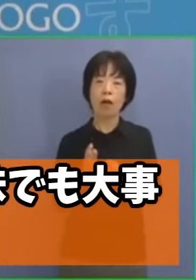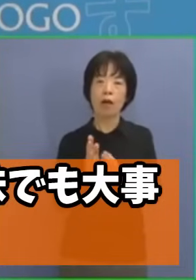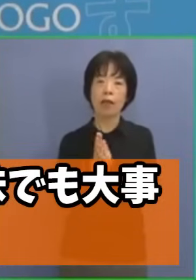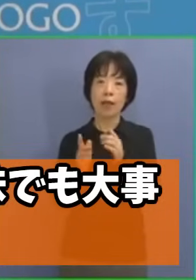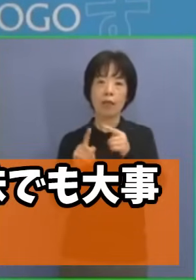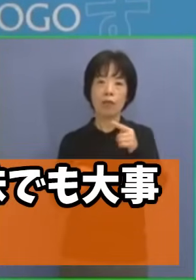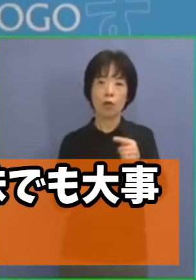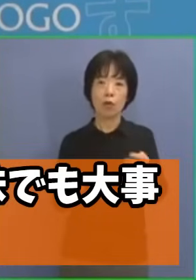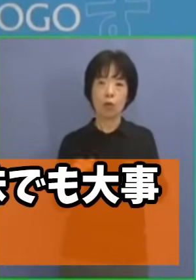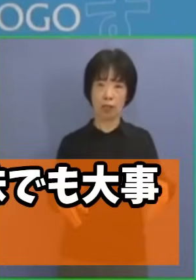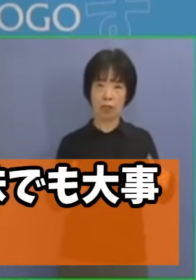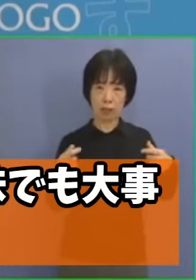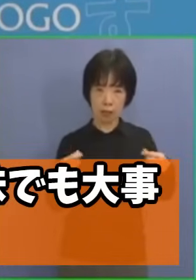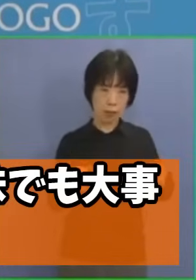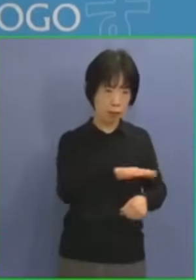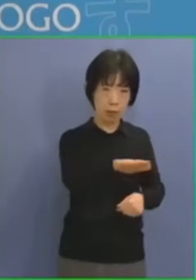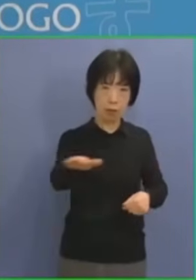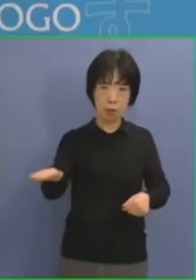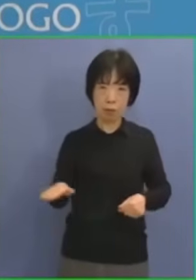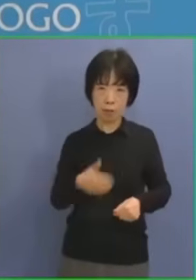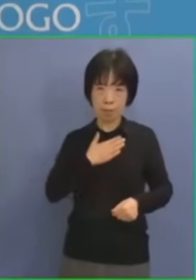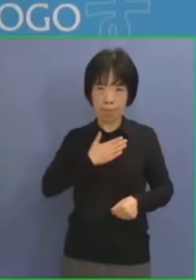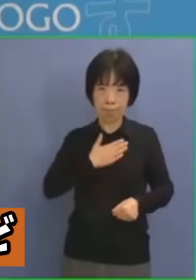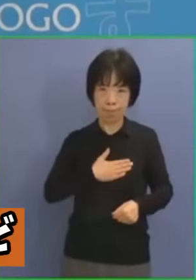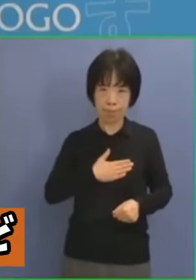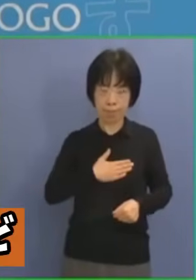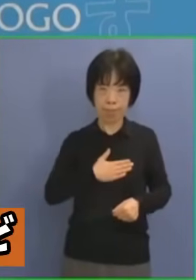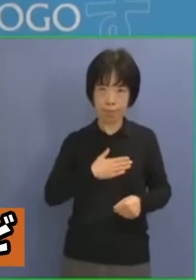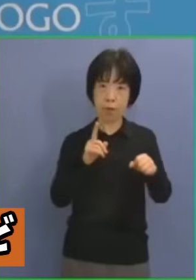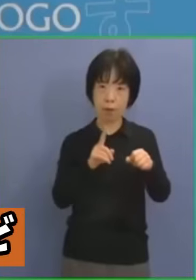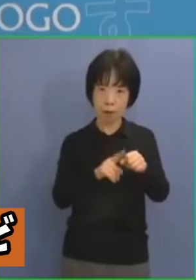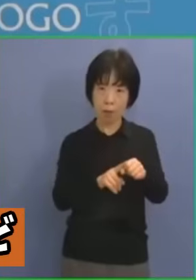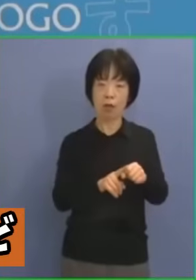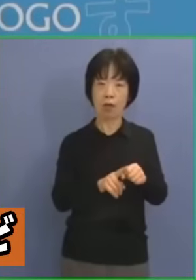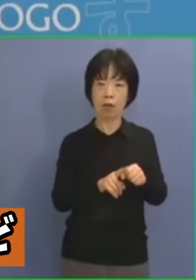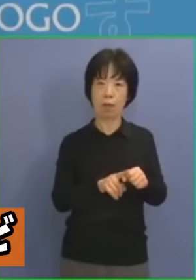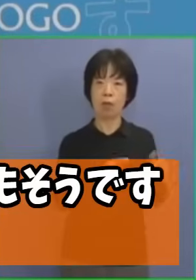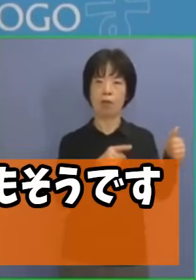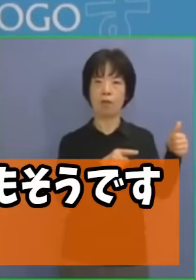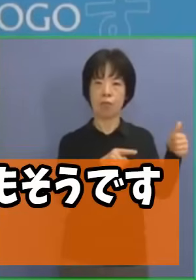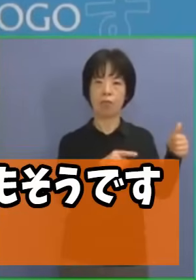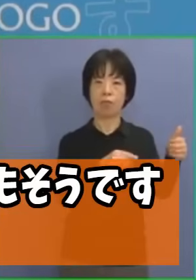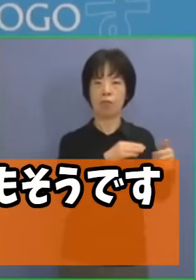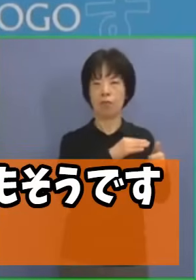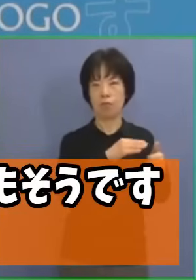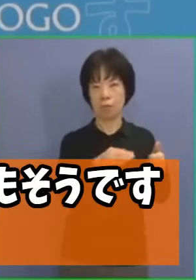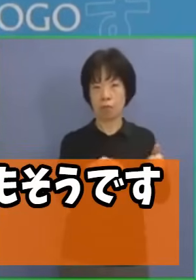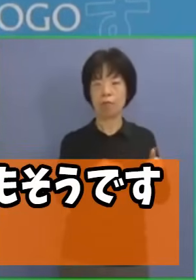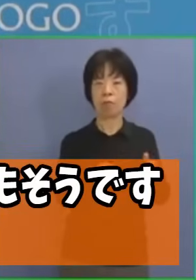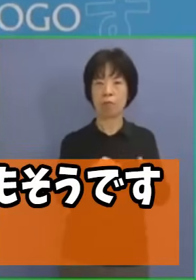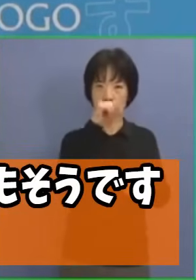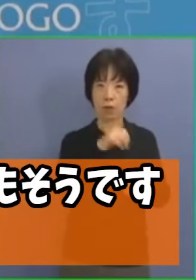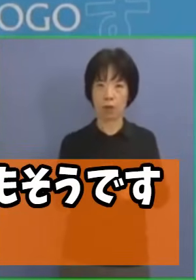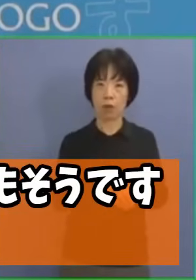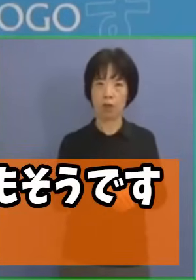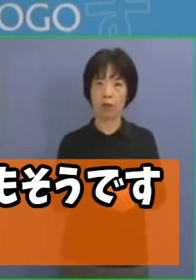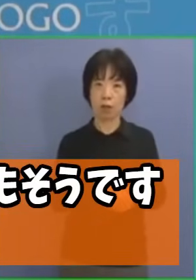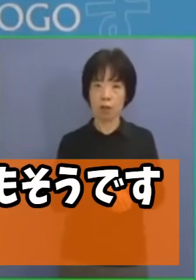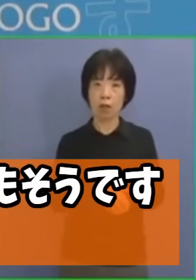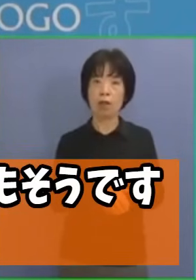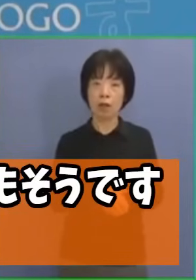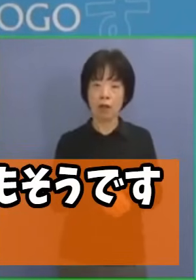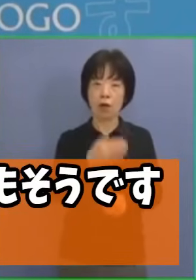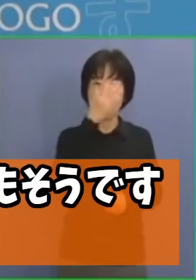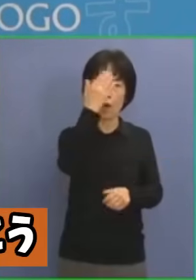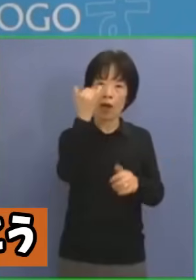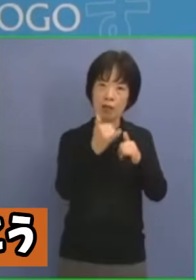しっかり立て直す意味でも大事かなと思ってます。まあ、せっかく今日もそうですけど、若者 Z 世代であったりとか、その予算もそう